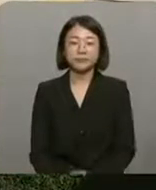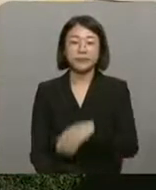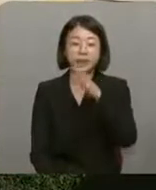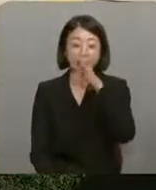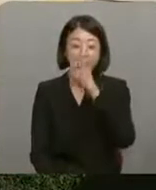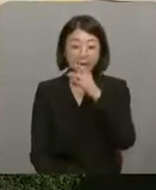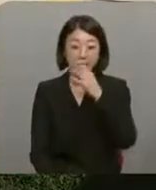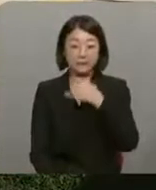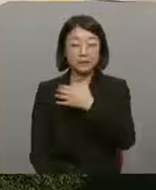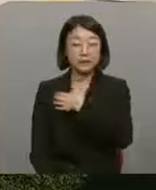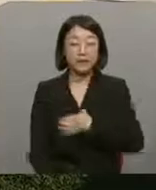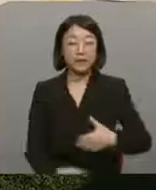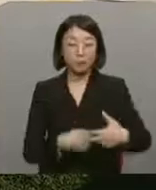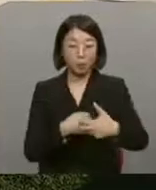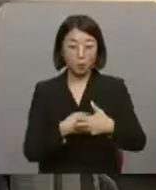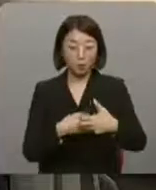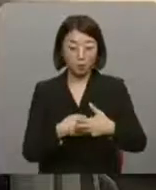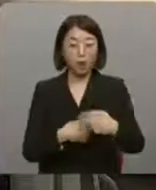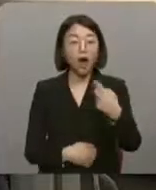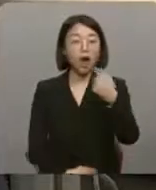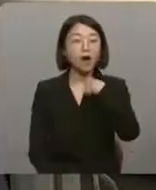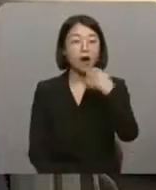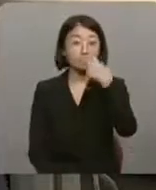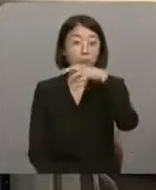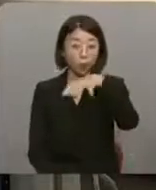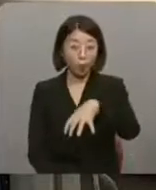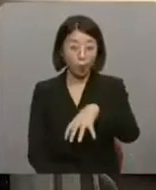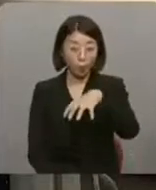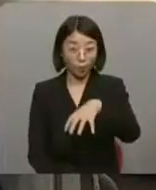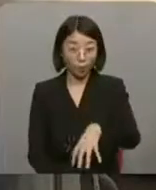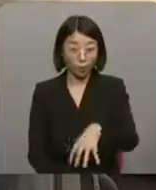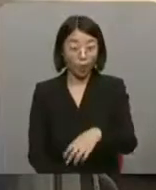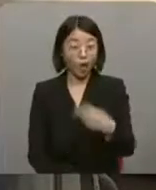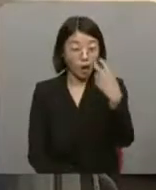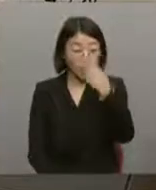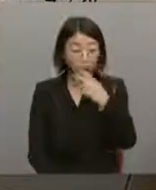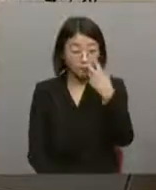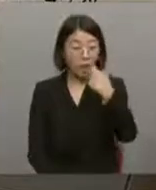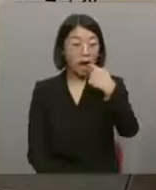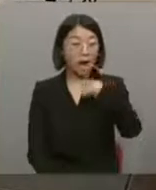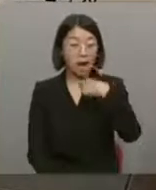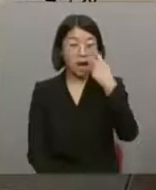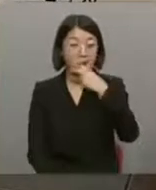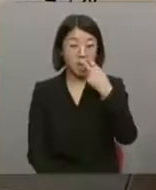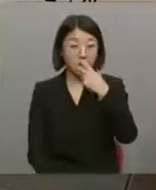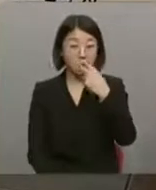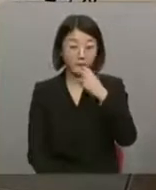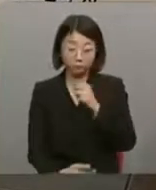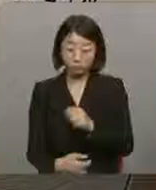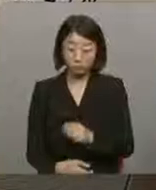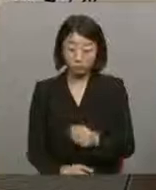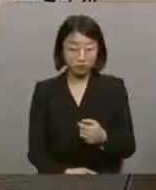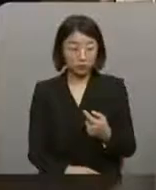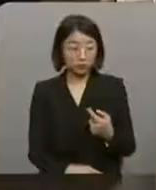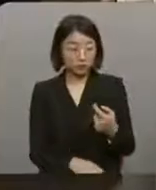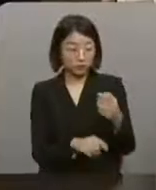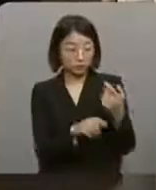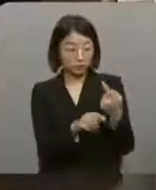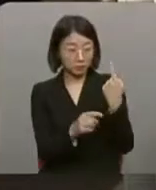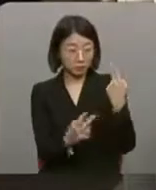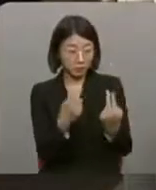강릉시 보건소 선별 진료소 입니다 코론 알고 진단 검사가 진행 중이지만 이달 들어 눈에 띄게 한산해